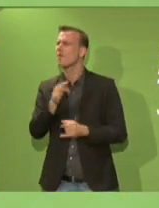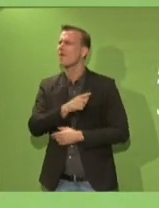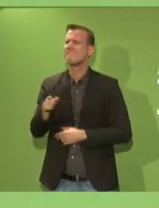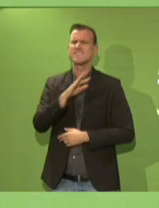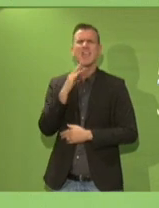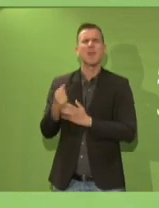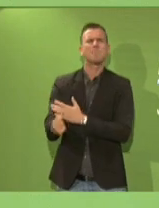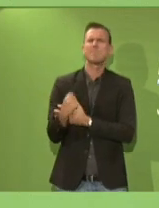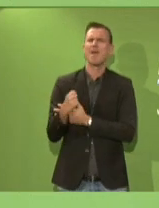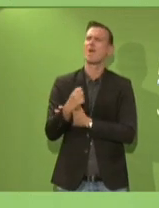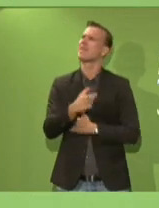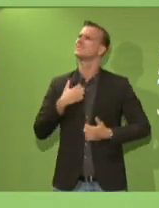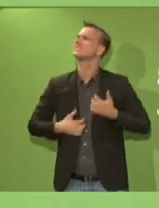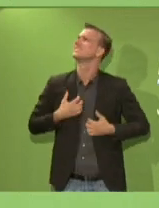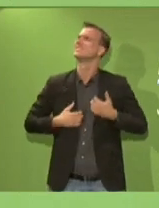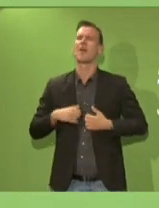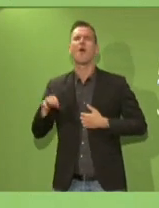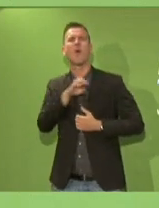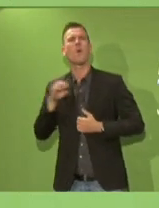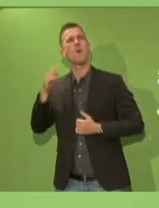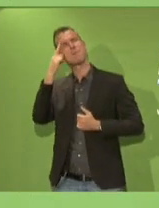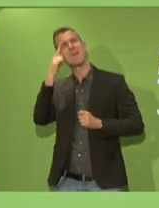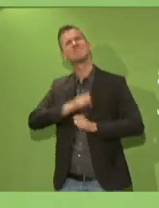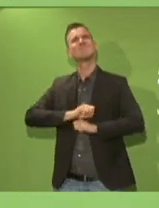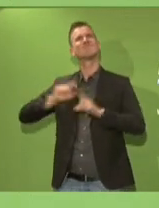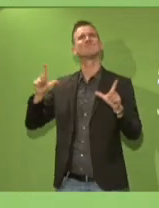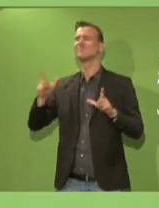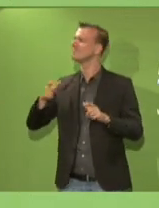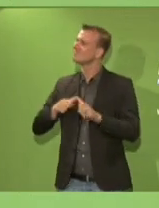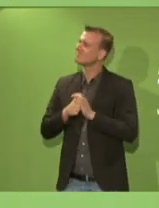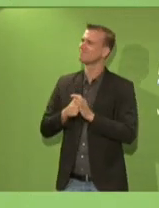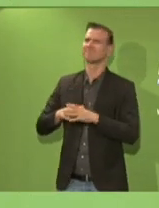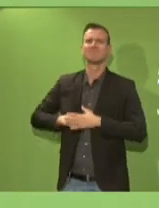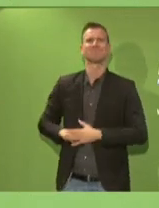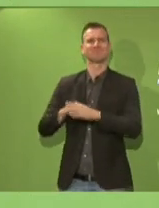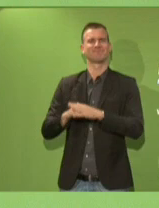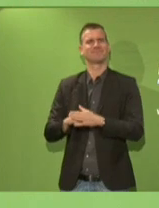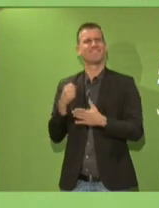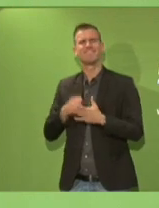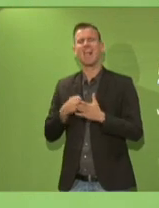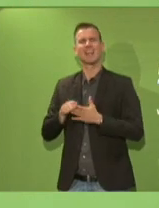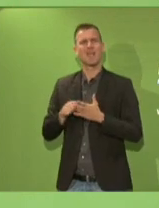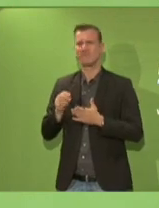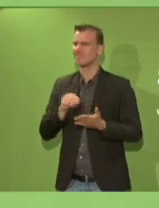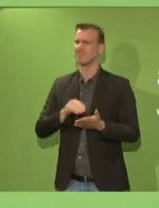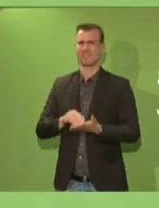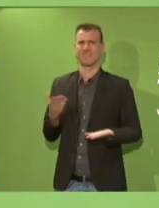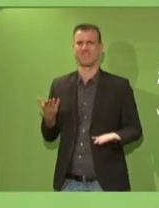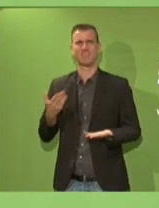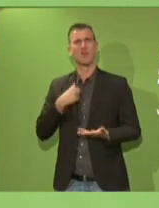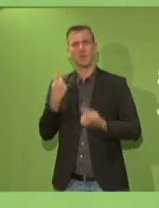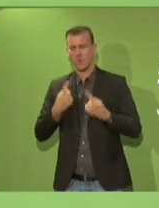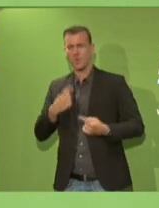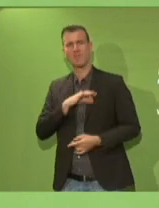und Leidenschaft für die europäische Idee, für den europäischen Gedanken in den Wahlkampf reingebracht habt. Unser grüner Erfolg war